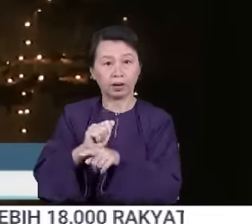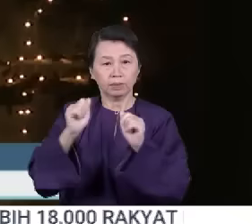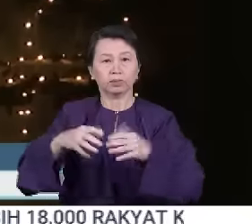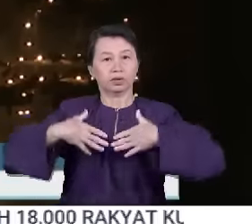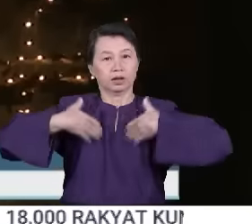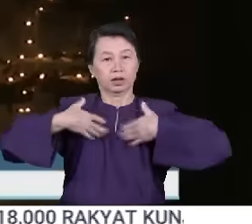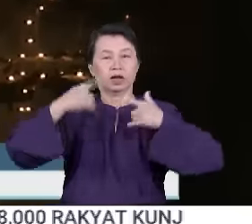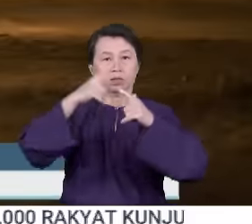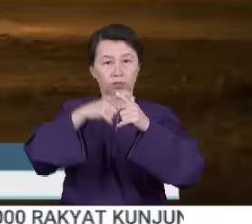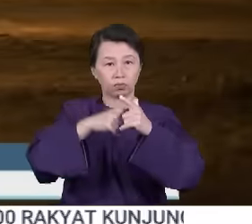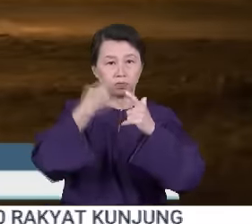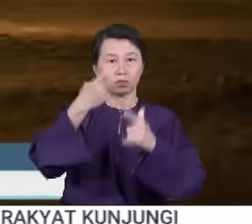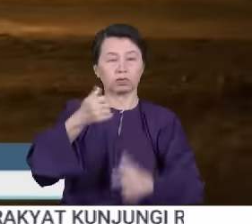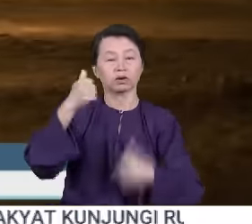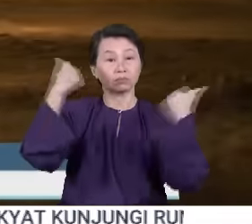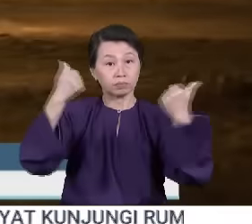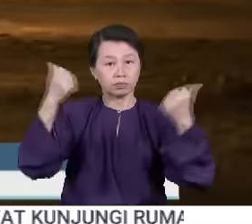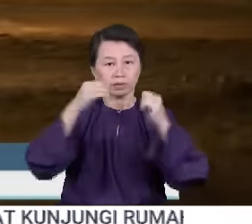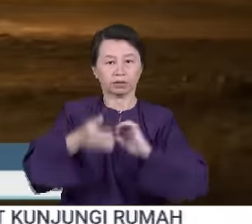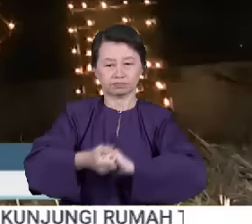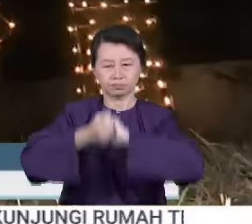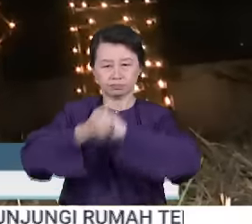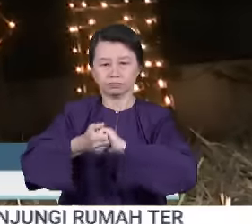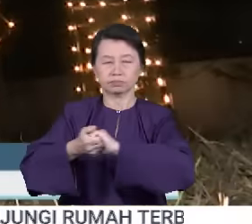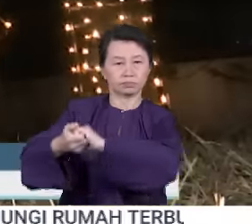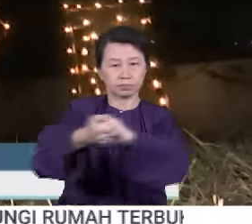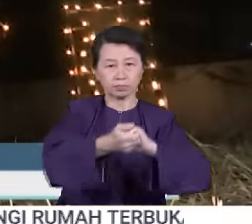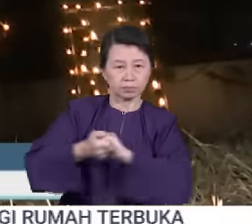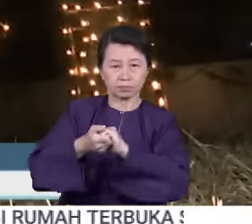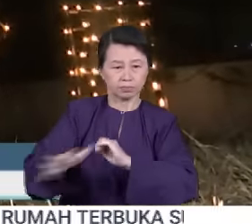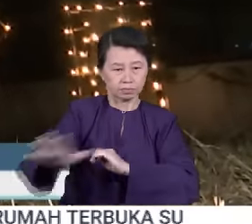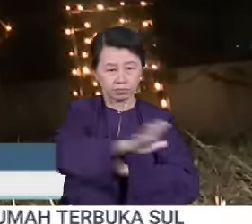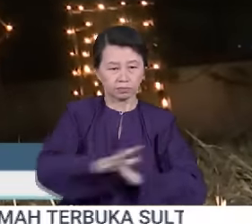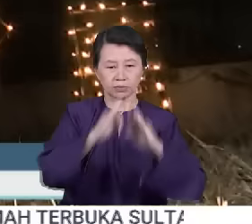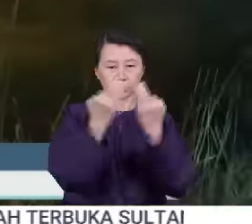memeriahkan bulan Syawal, malah turut mengeratkan silaturahim antara